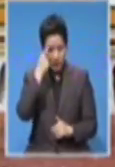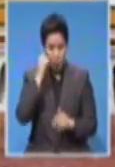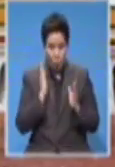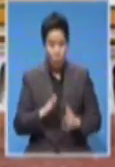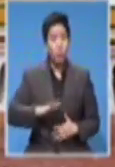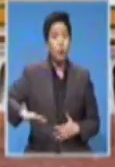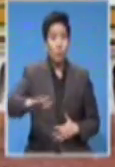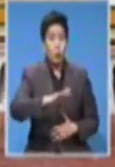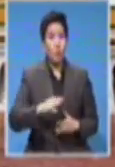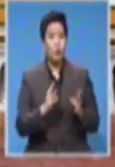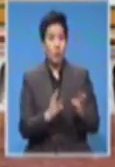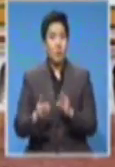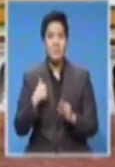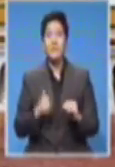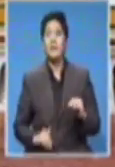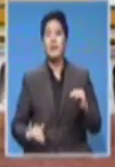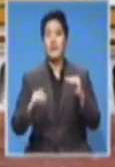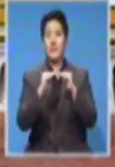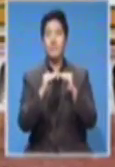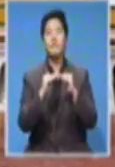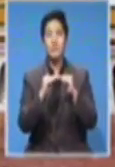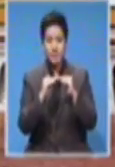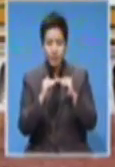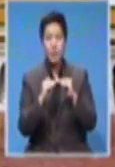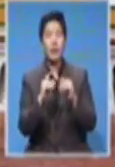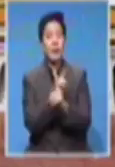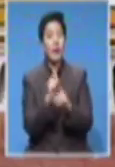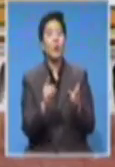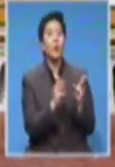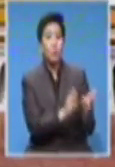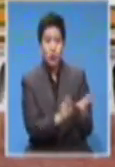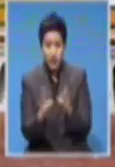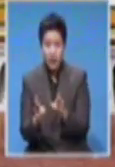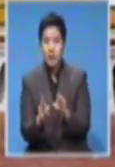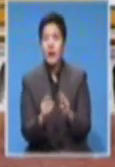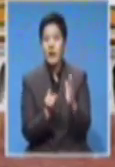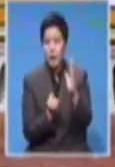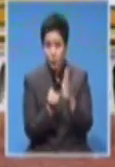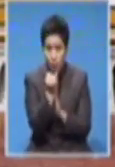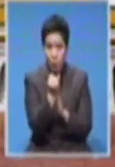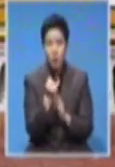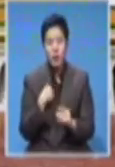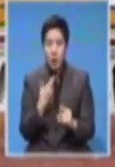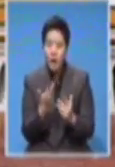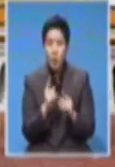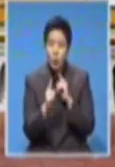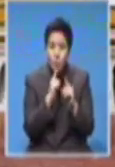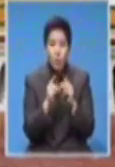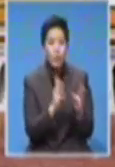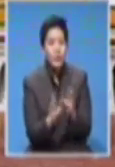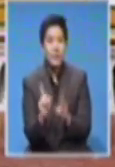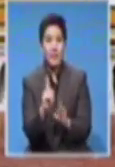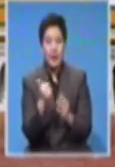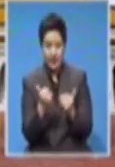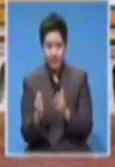คนมีสิทธิ์มีเสียงในประเทศไทยนะครับแต่ต้องหาช่องทางที่ถูกต้องนะครับว่าจะพูดกันยังไงในเรื่องของพลังง